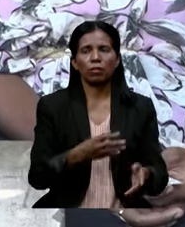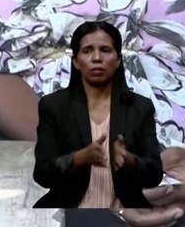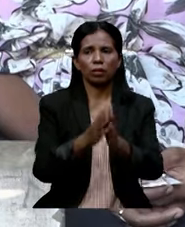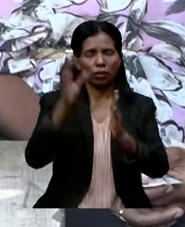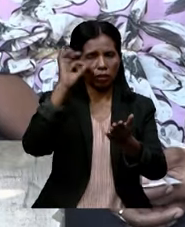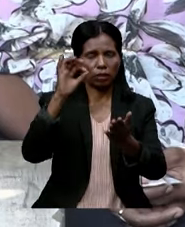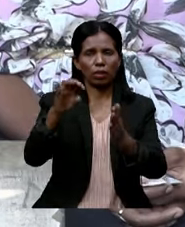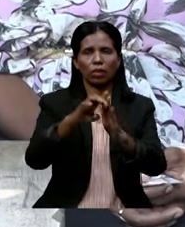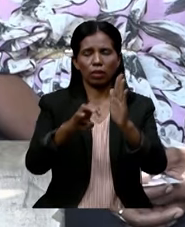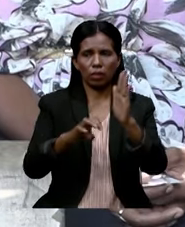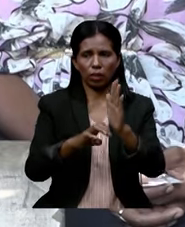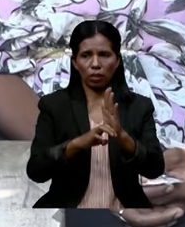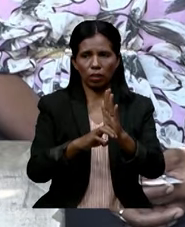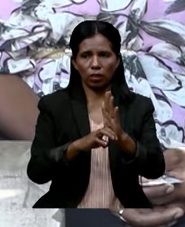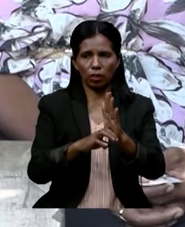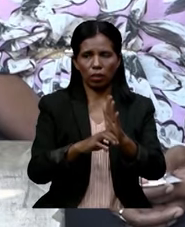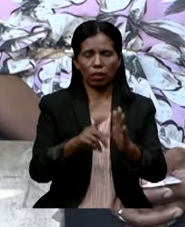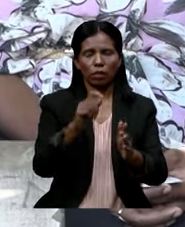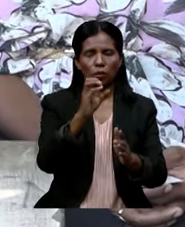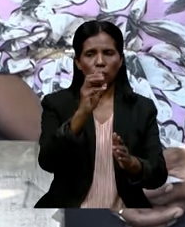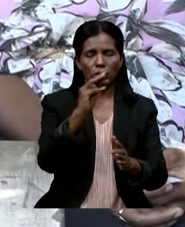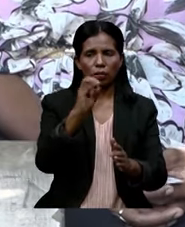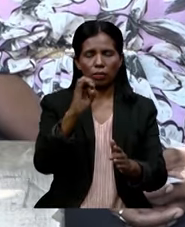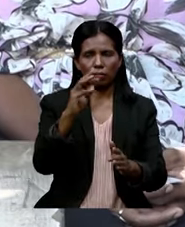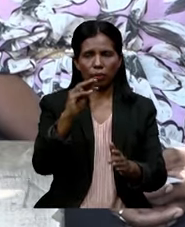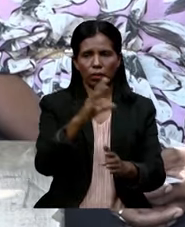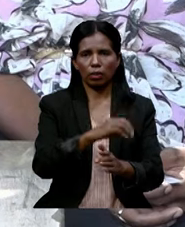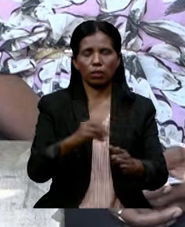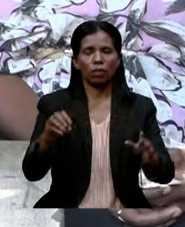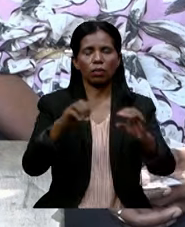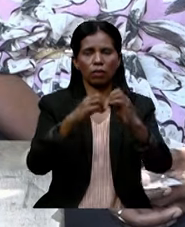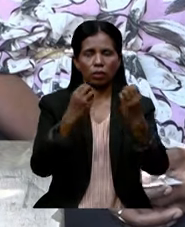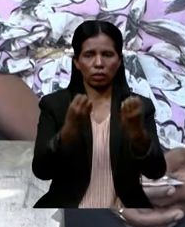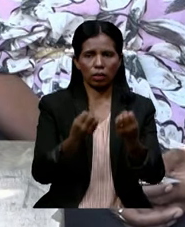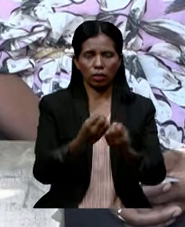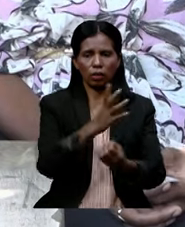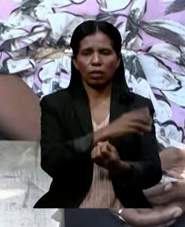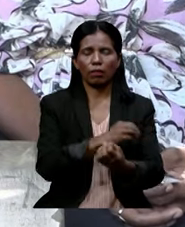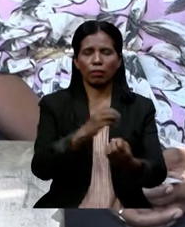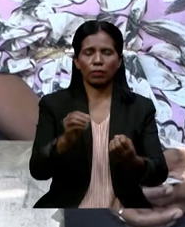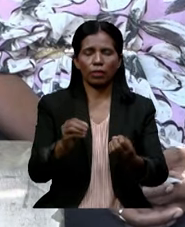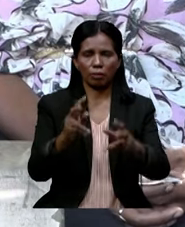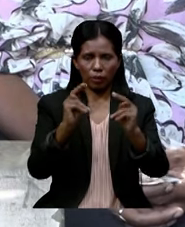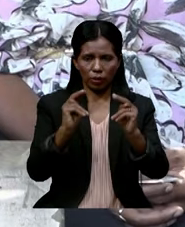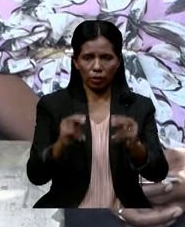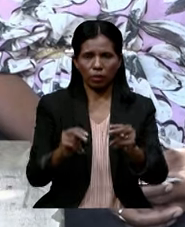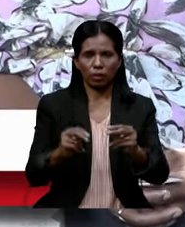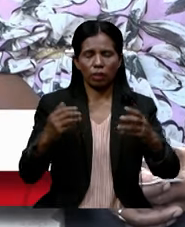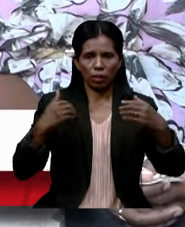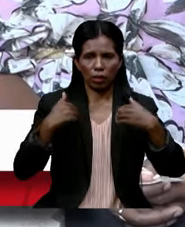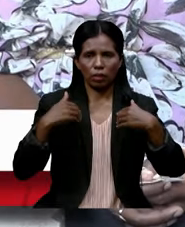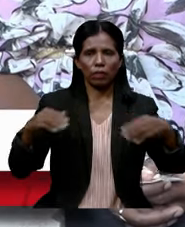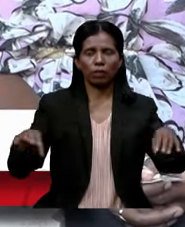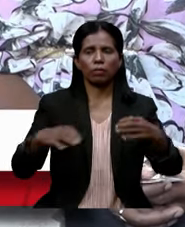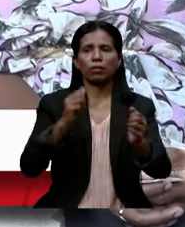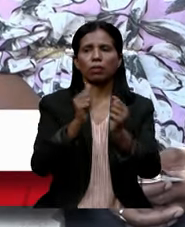secretario de Estado, toponimia y organización urbana precisa y la coordinación de